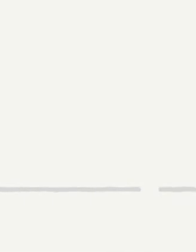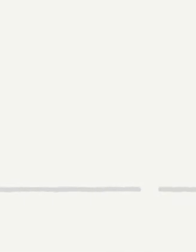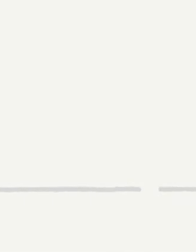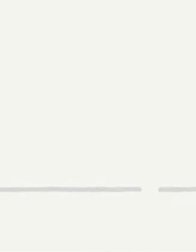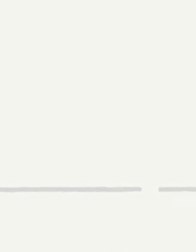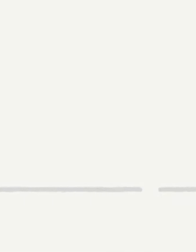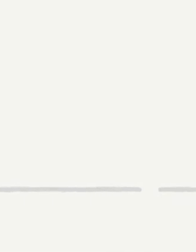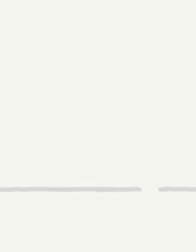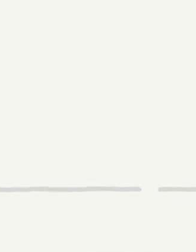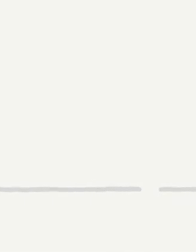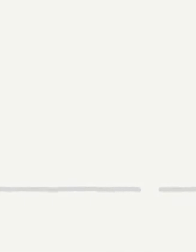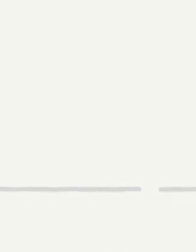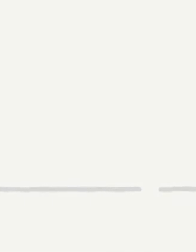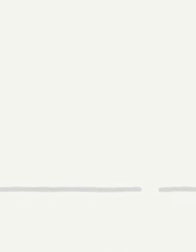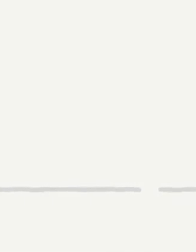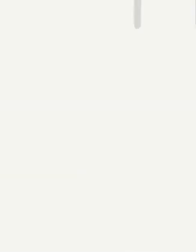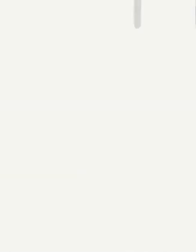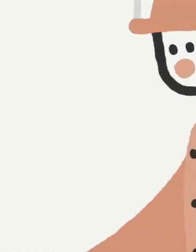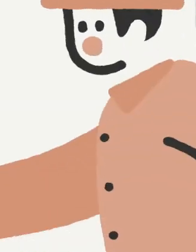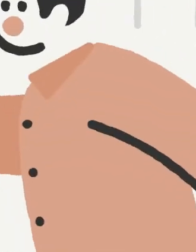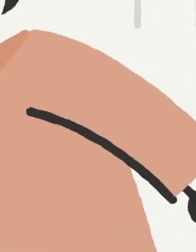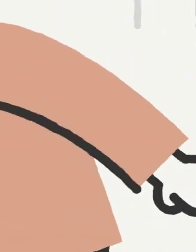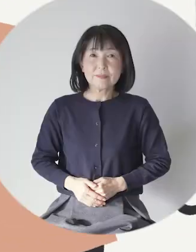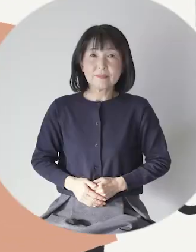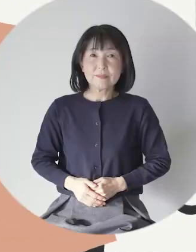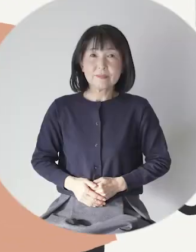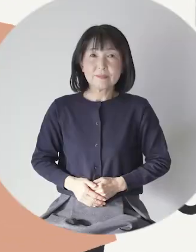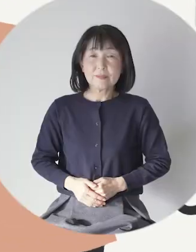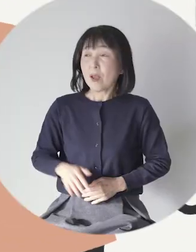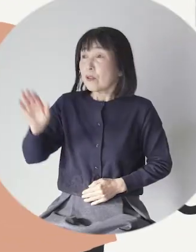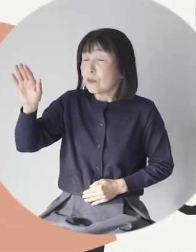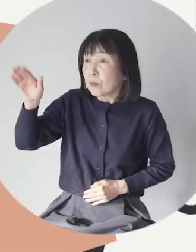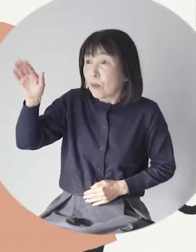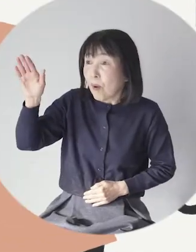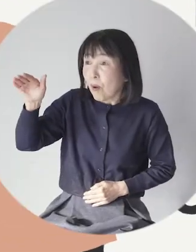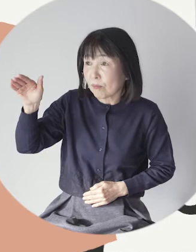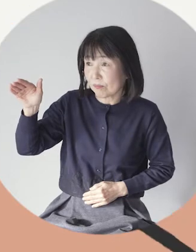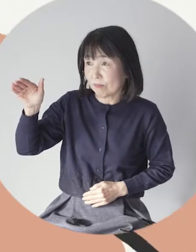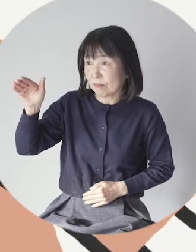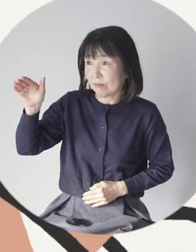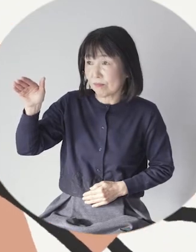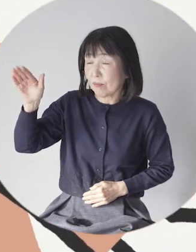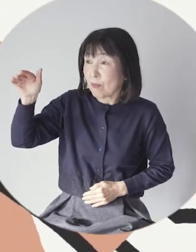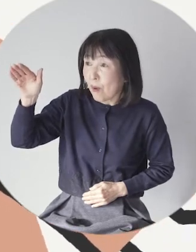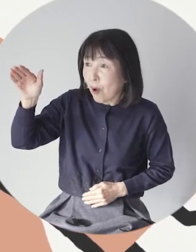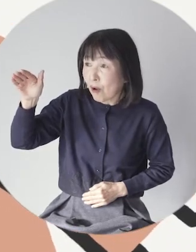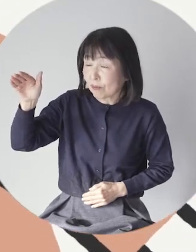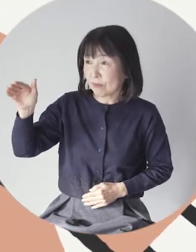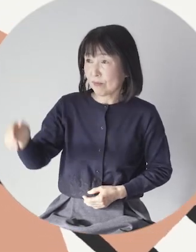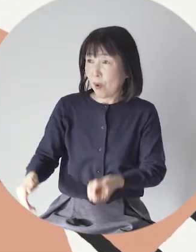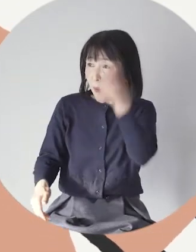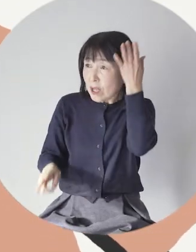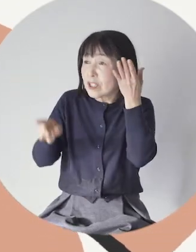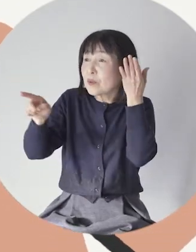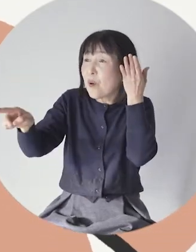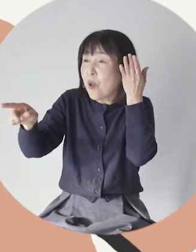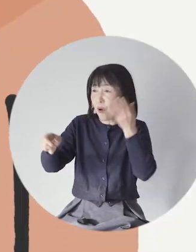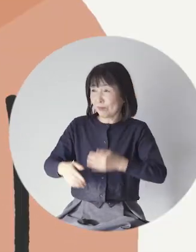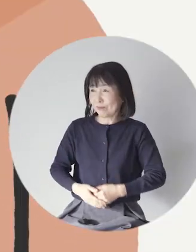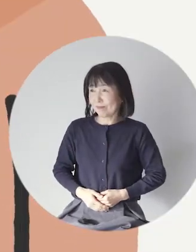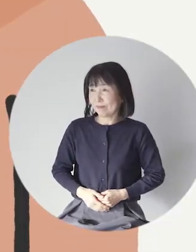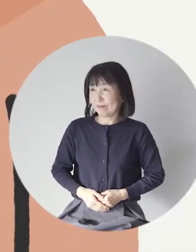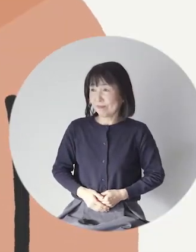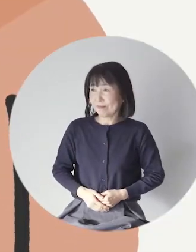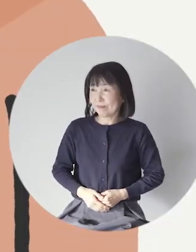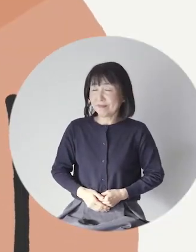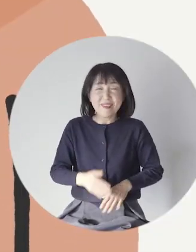る。駅のホームに立つ主人公。ちょっとと言いながら追いかけた先ほどの男性。忘れとうよと主人公に財